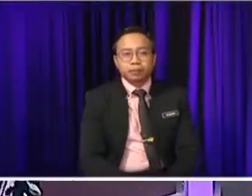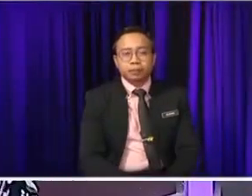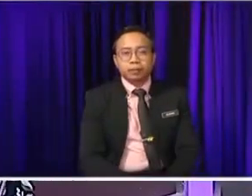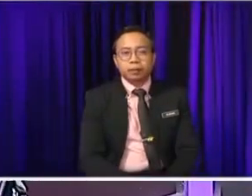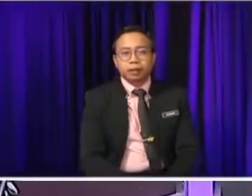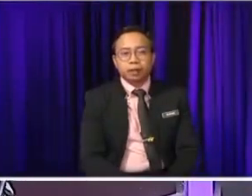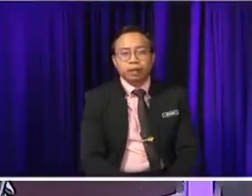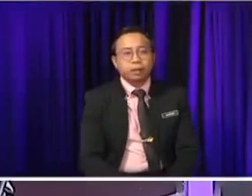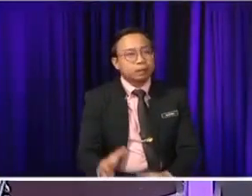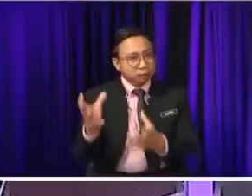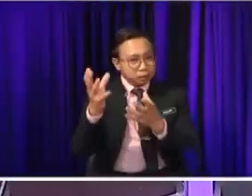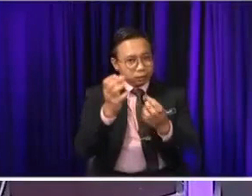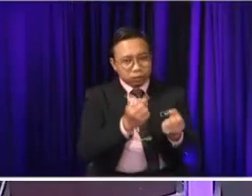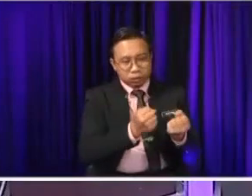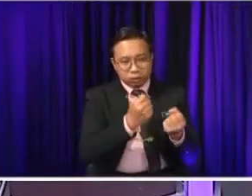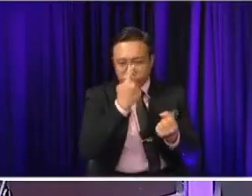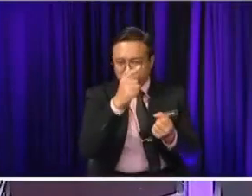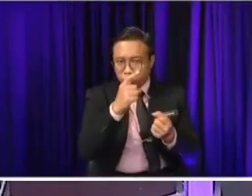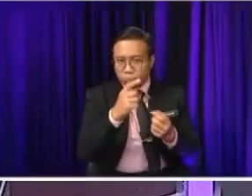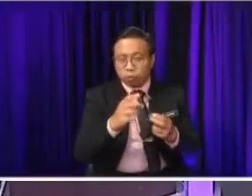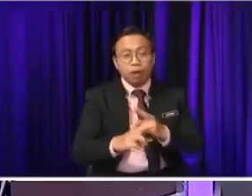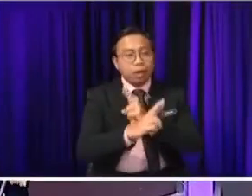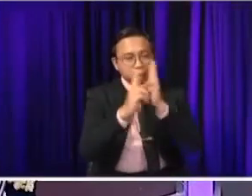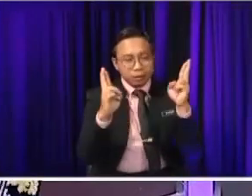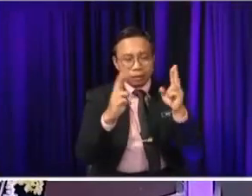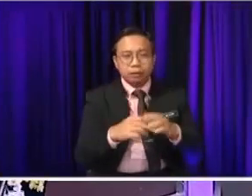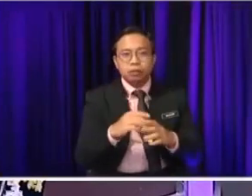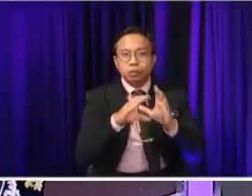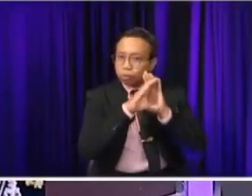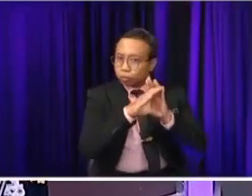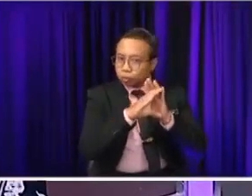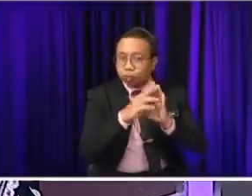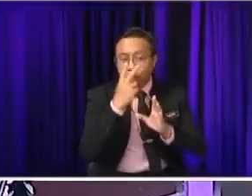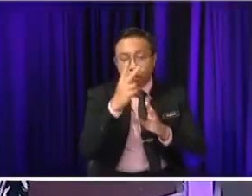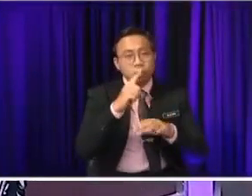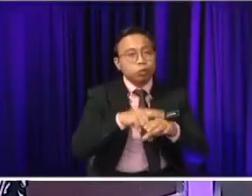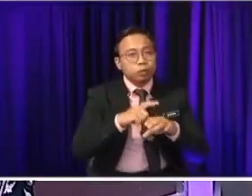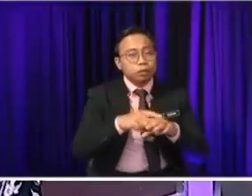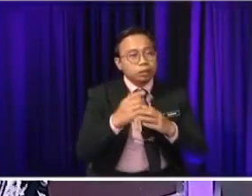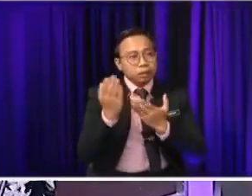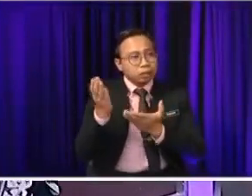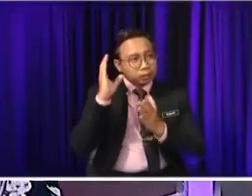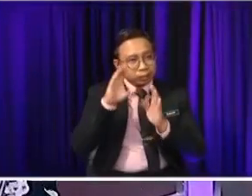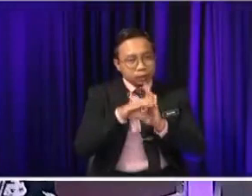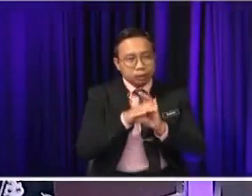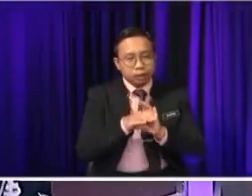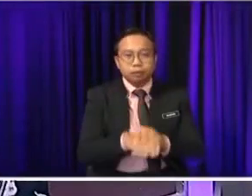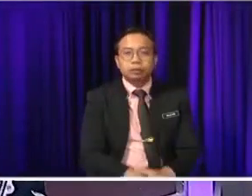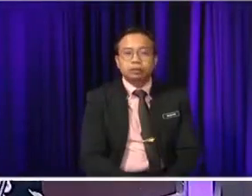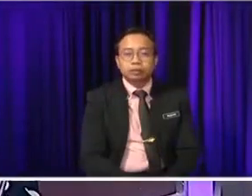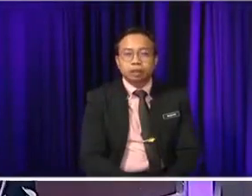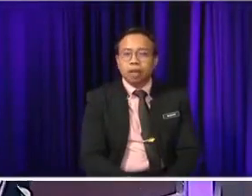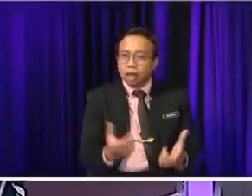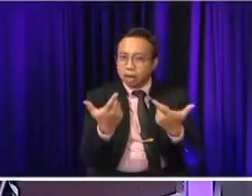sambutan boleh digunakan untuk sambutan perayaan itu contohlah yang kita tengok screen itu contoh kejohanan pemerintah